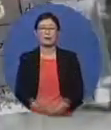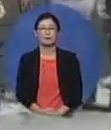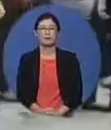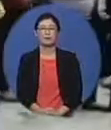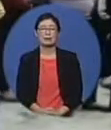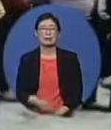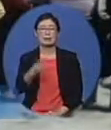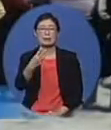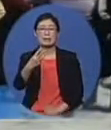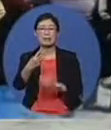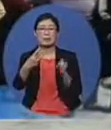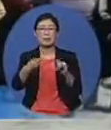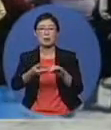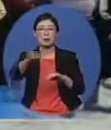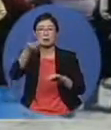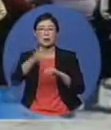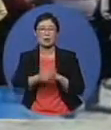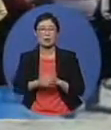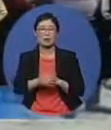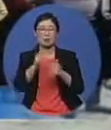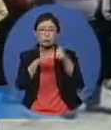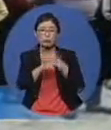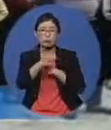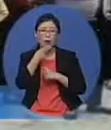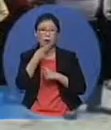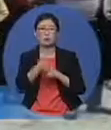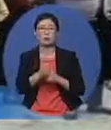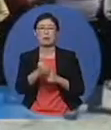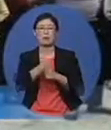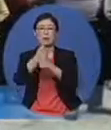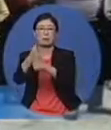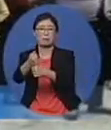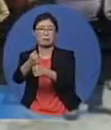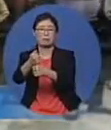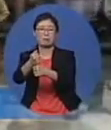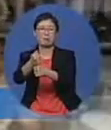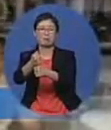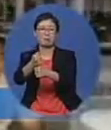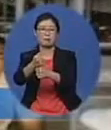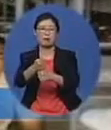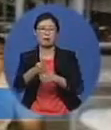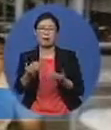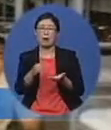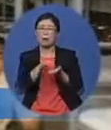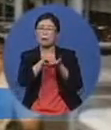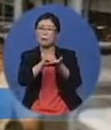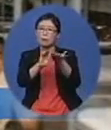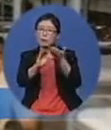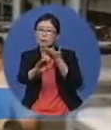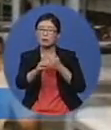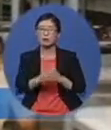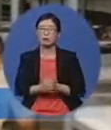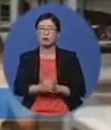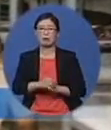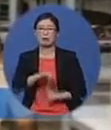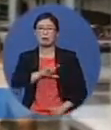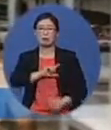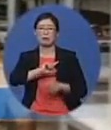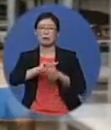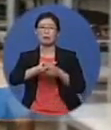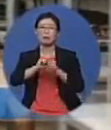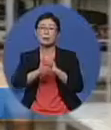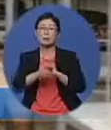3천 명이 넘는 사람들이 영문도 모른 채 납치됐습니다. 그리고 입소 후 이들에겐 이름 대신